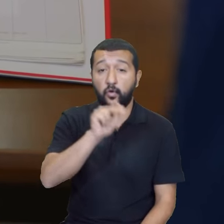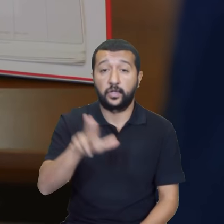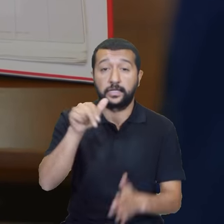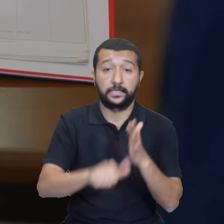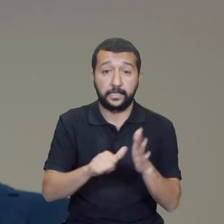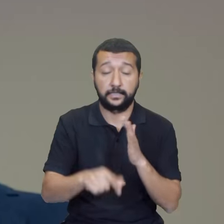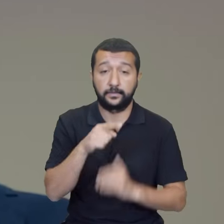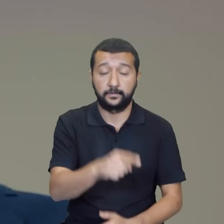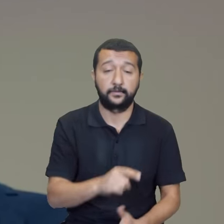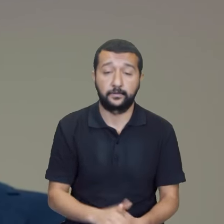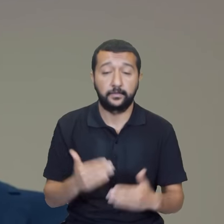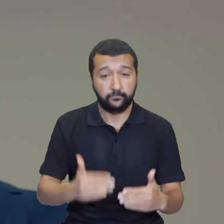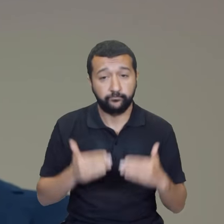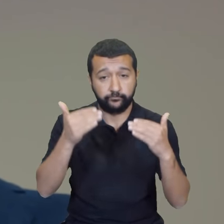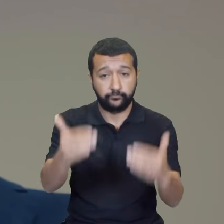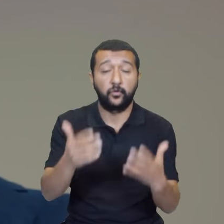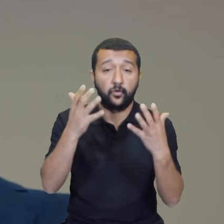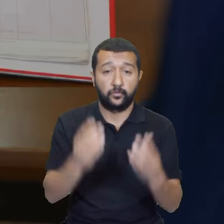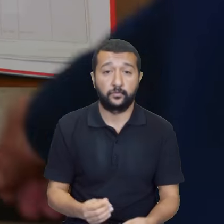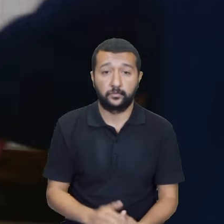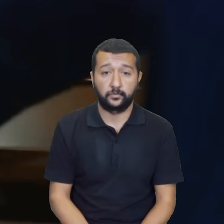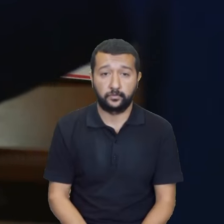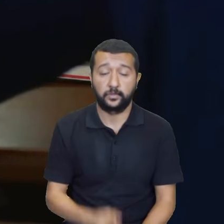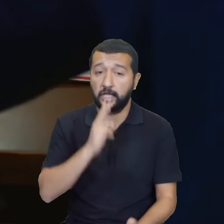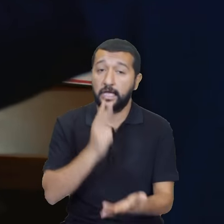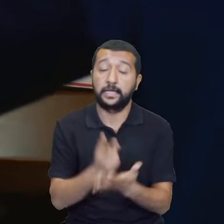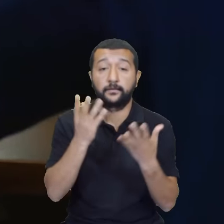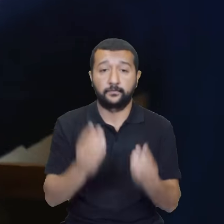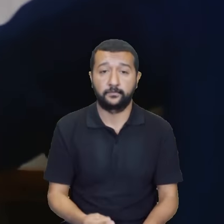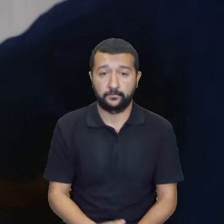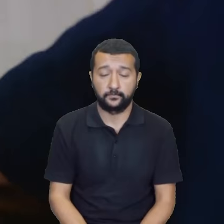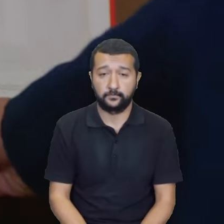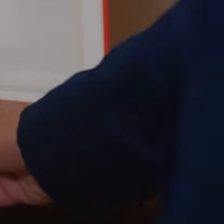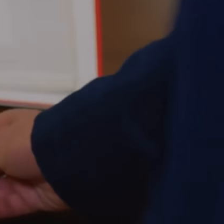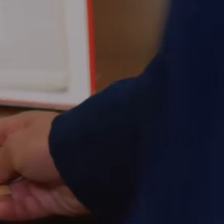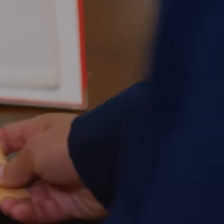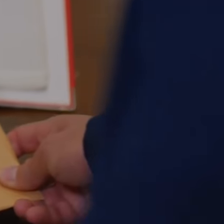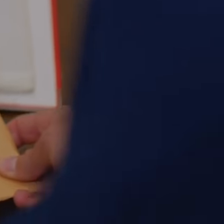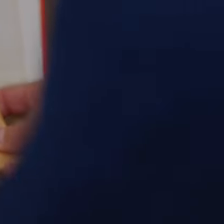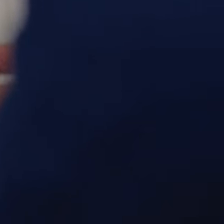22.3.2017 tarihine ertelenmesine karar verilmiştir.